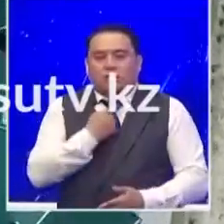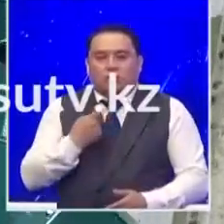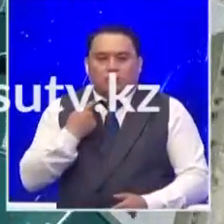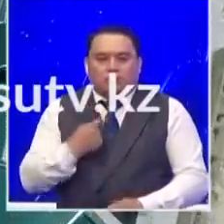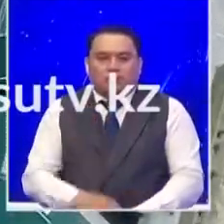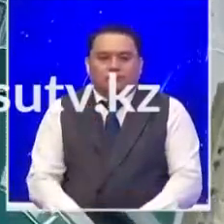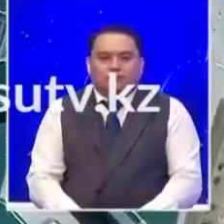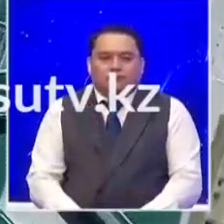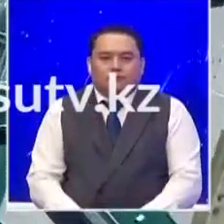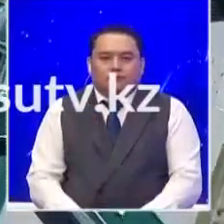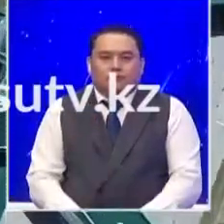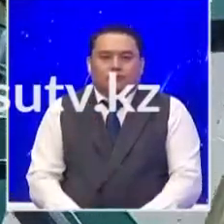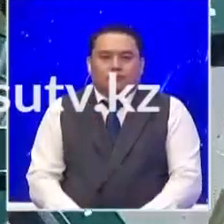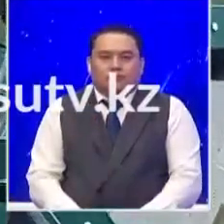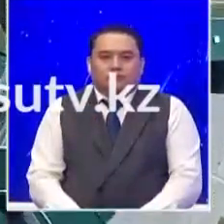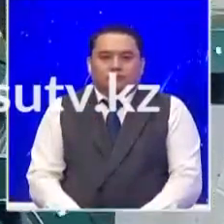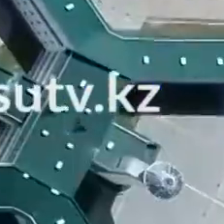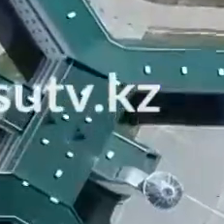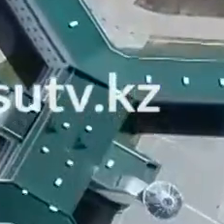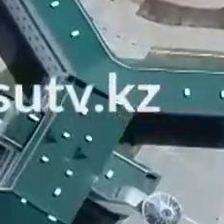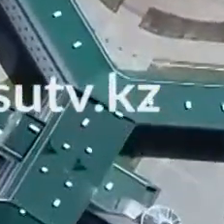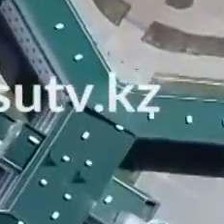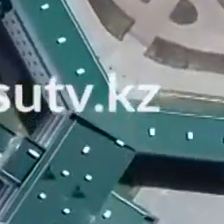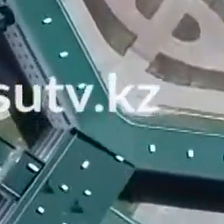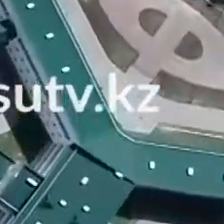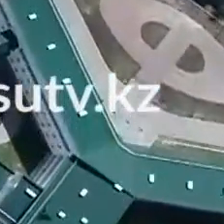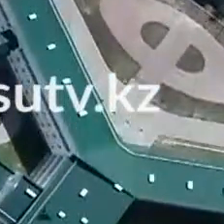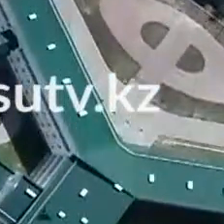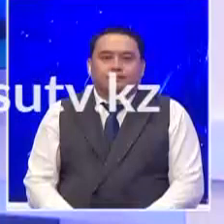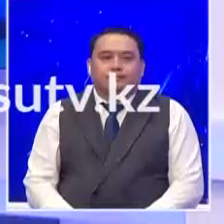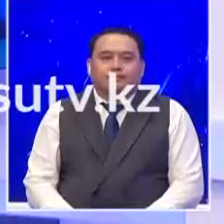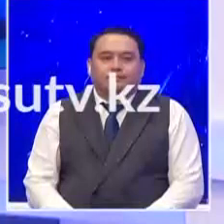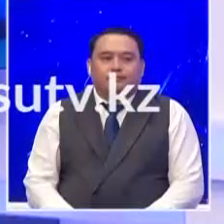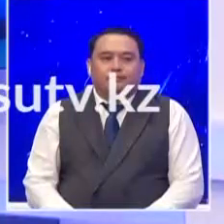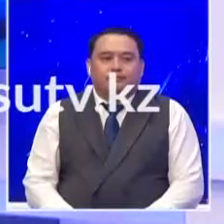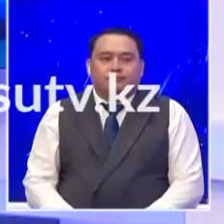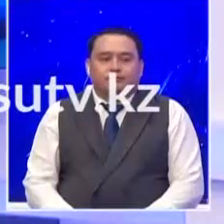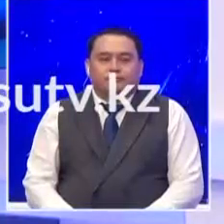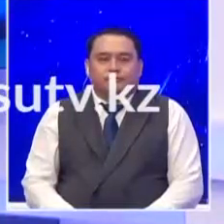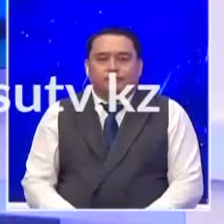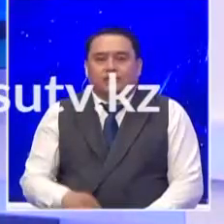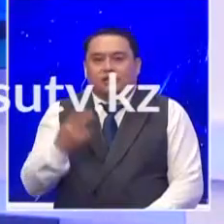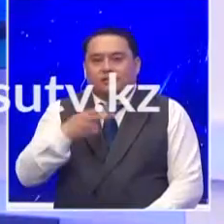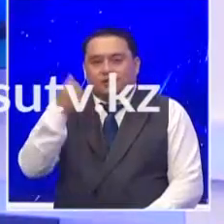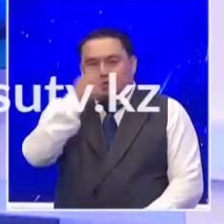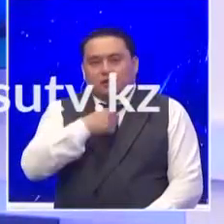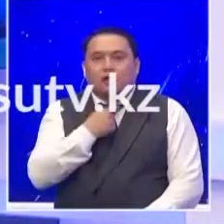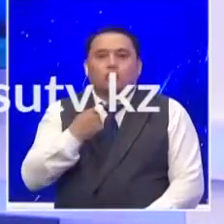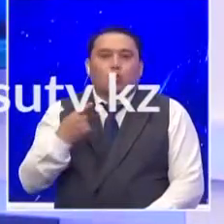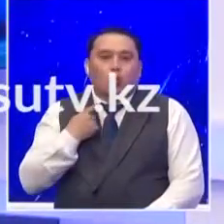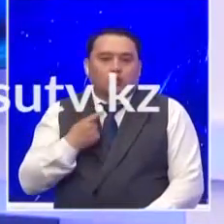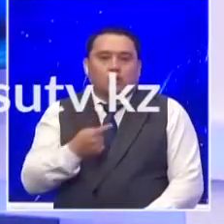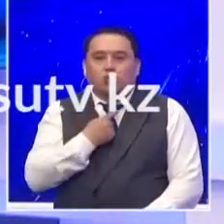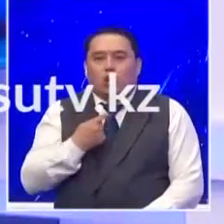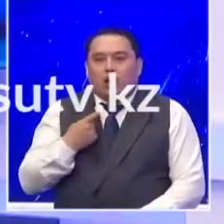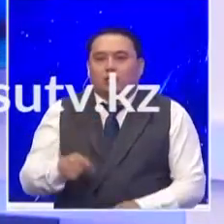областных центров. Руслан Нурмухамбетов, Аблай Кутыкпай, телеканал Жетсу. В год 20-летия Талдыкурганов в статусе